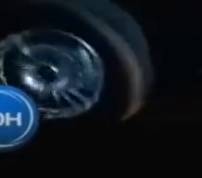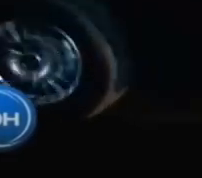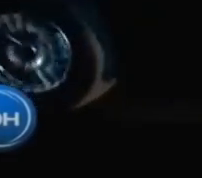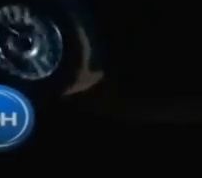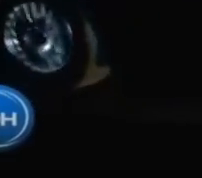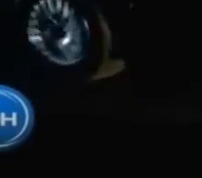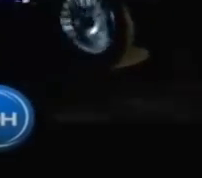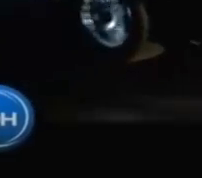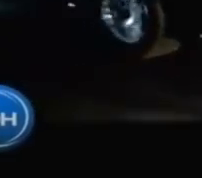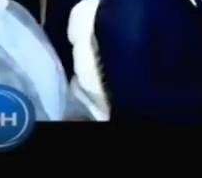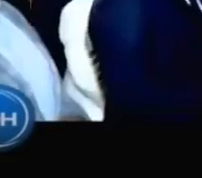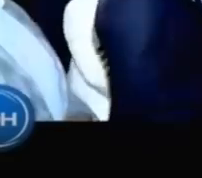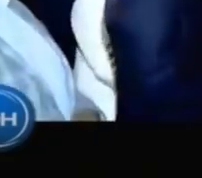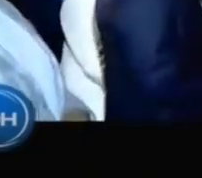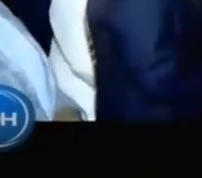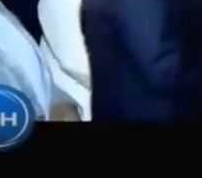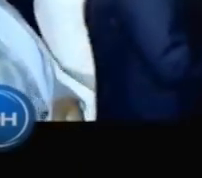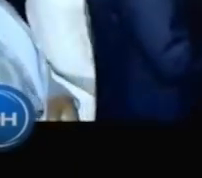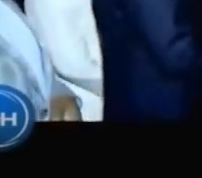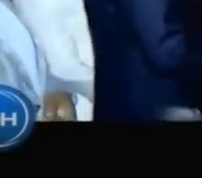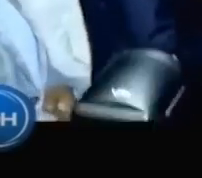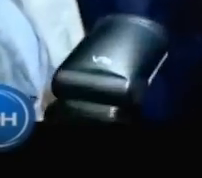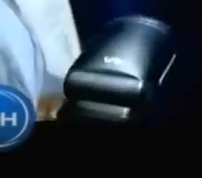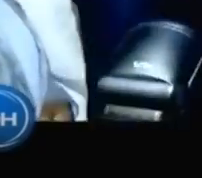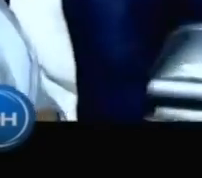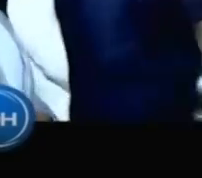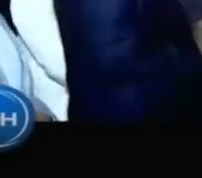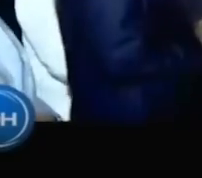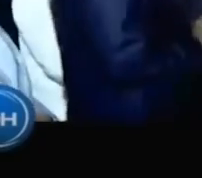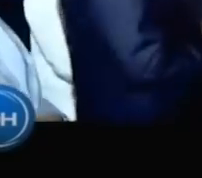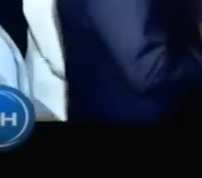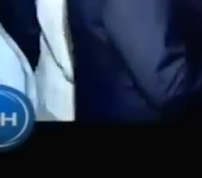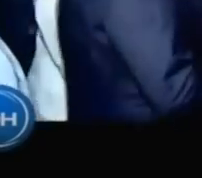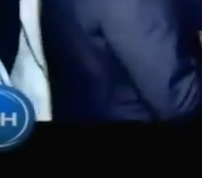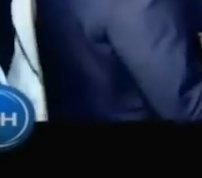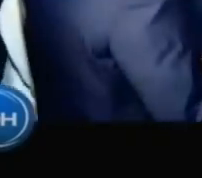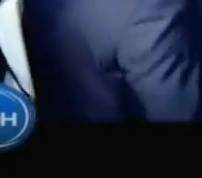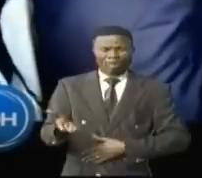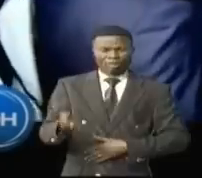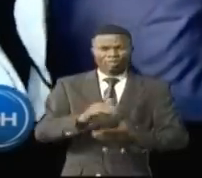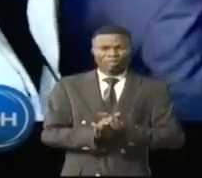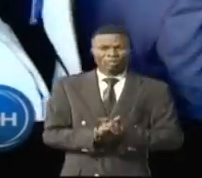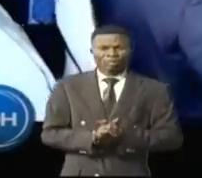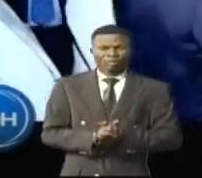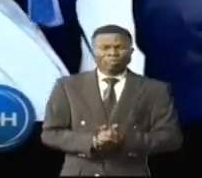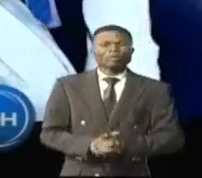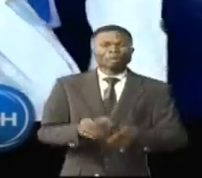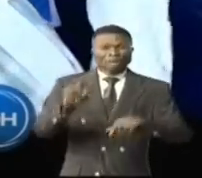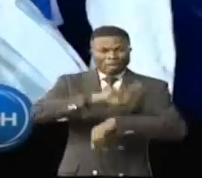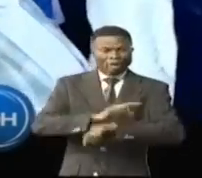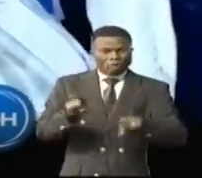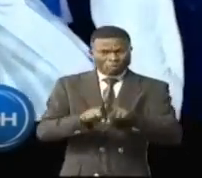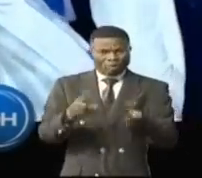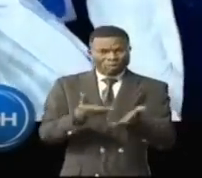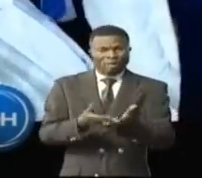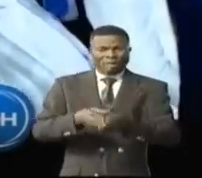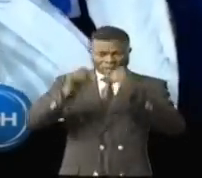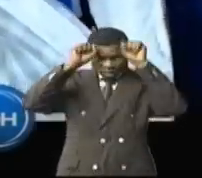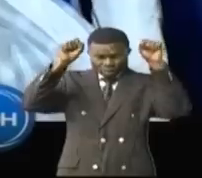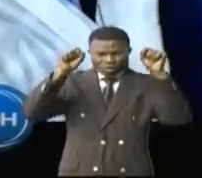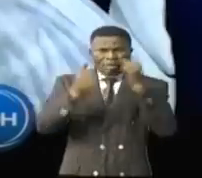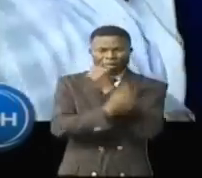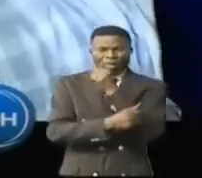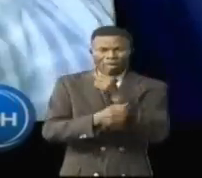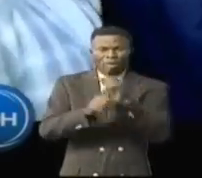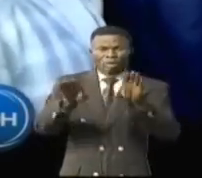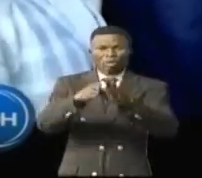remis des résidences aux officiers supérieurs et généraux des FARDC. Par la même occasion, le chef de l'État a